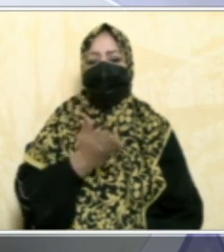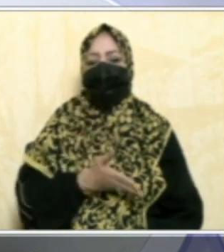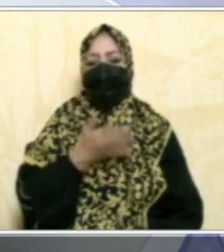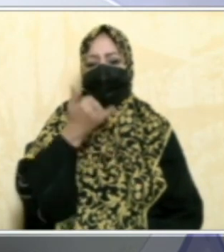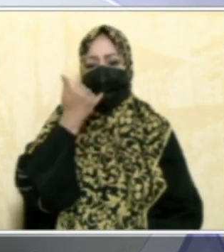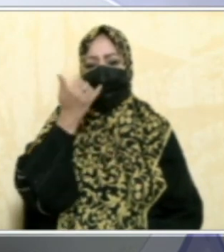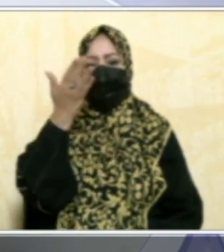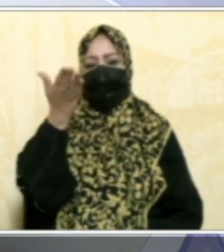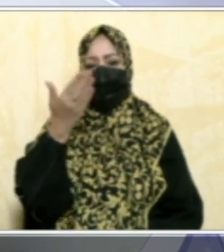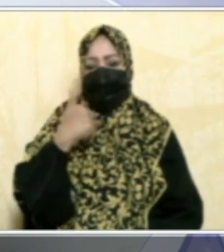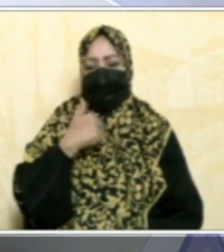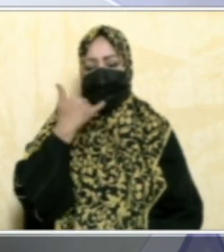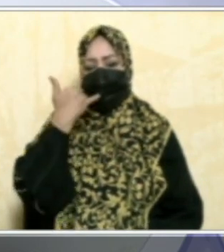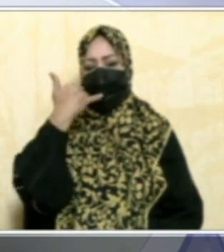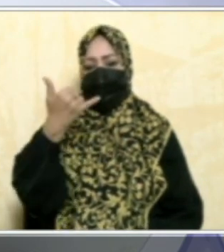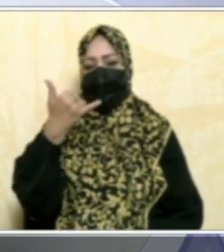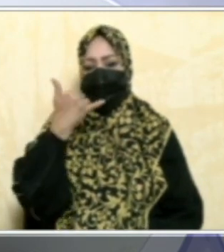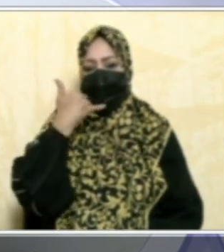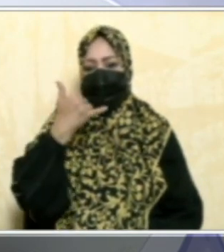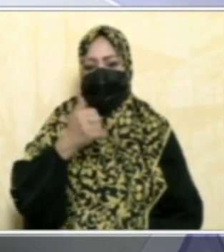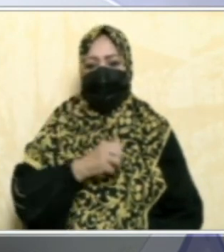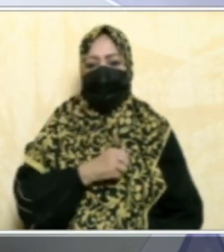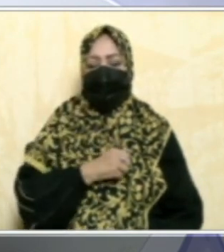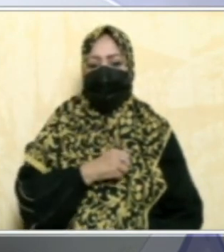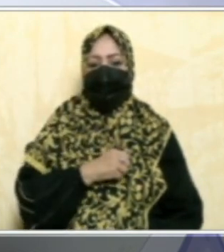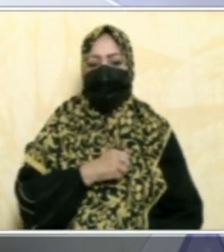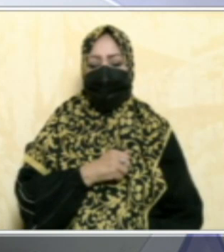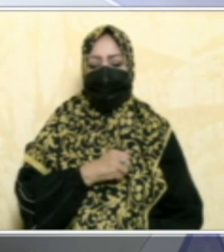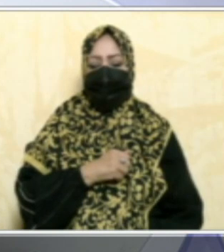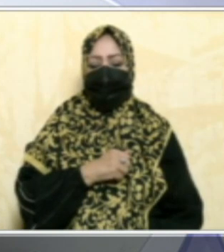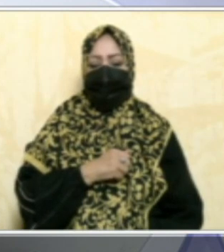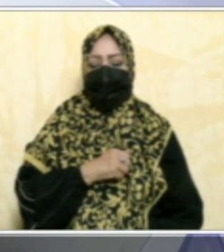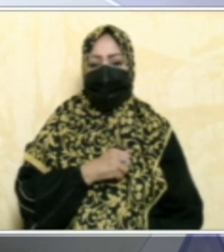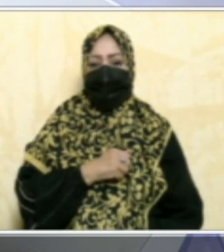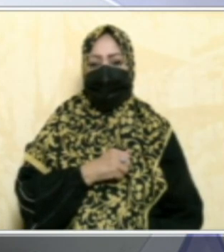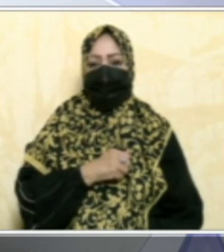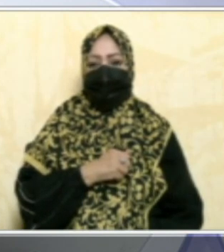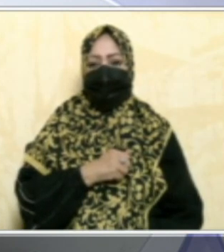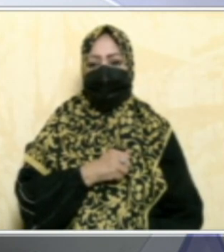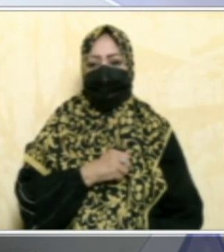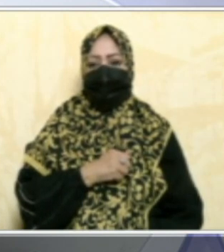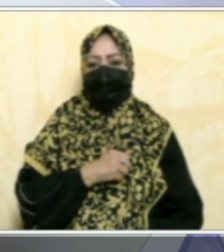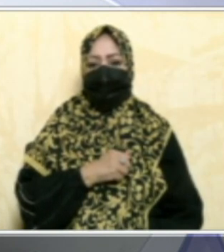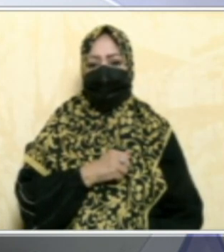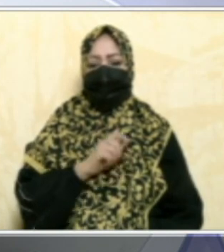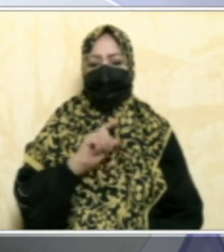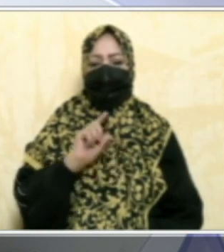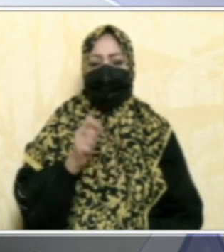المعنى الأخ محمد من طرابلس،